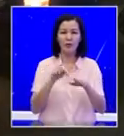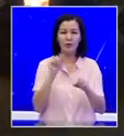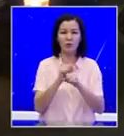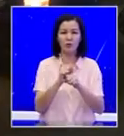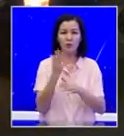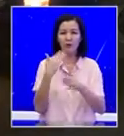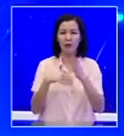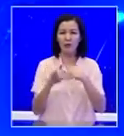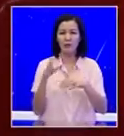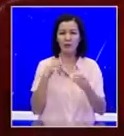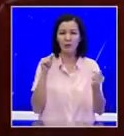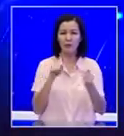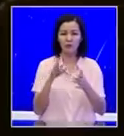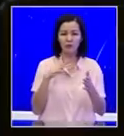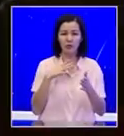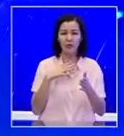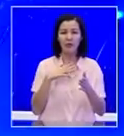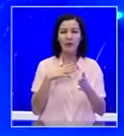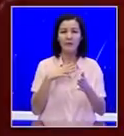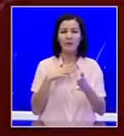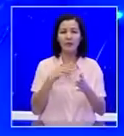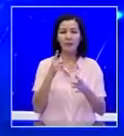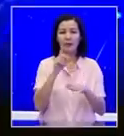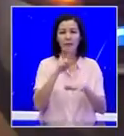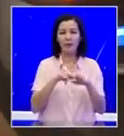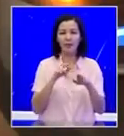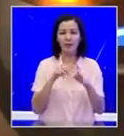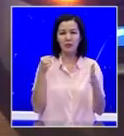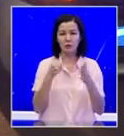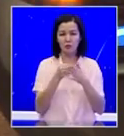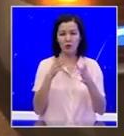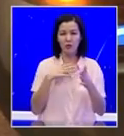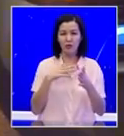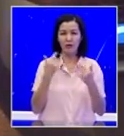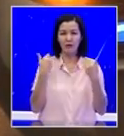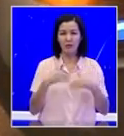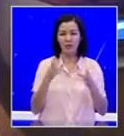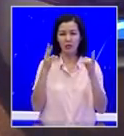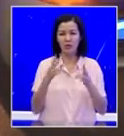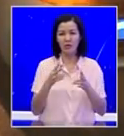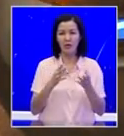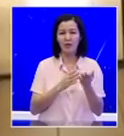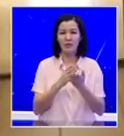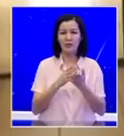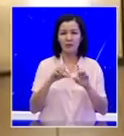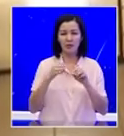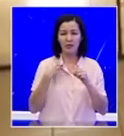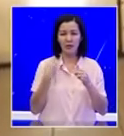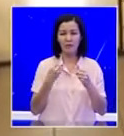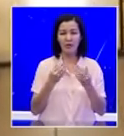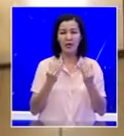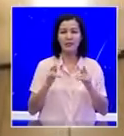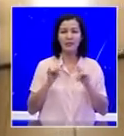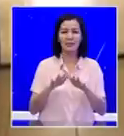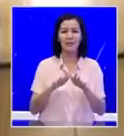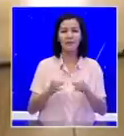тоқтатқанын елемей қарсылық танытыпты. Салдарынан бір тәртіп сақшысы соққыға жығылған. Дене жарақатын алып қызметтік киімі жыртылыпты. Қазір бұл іске